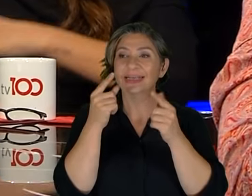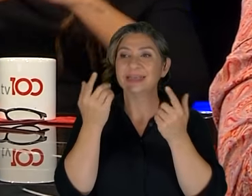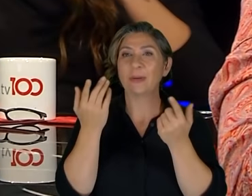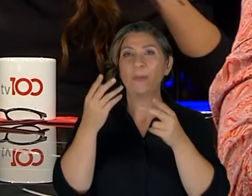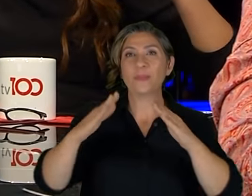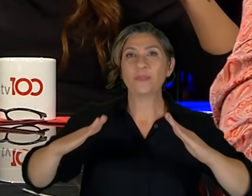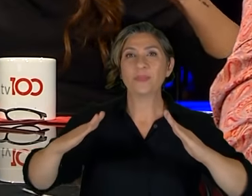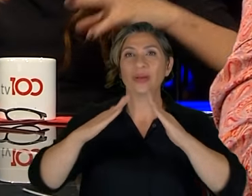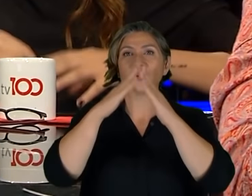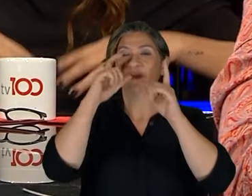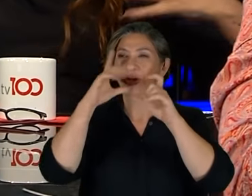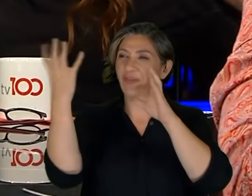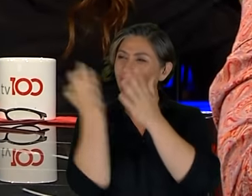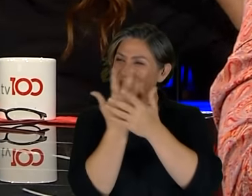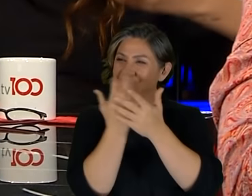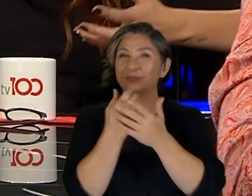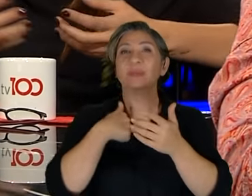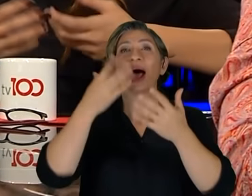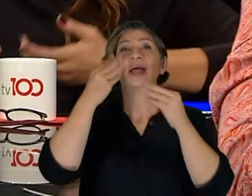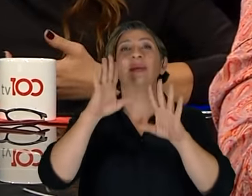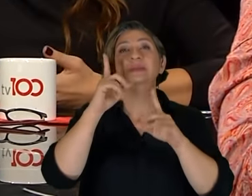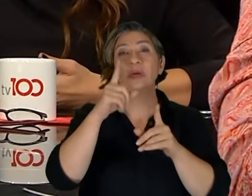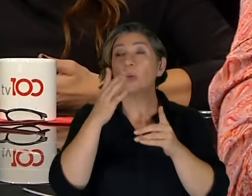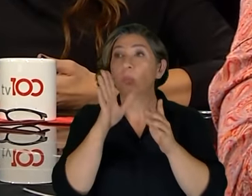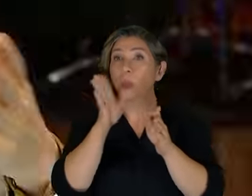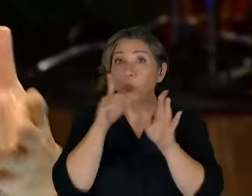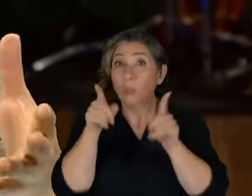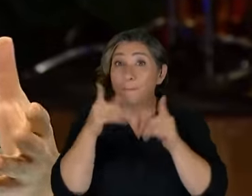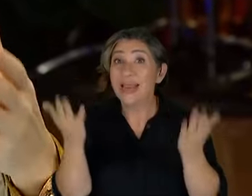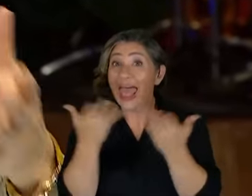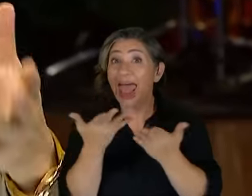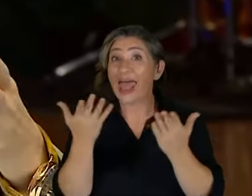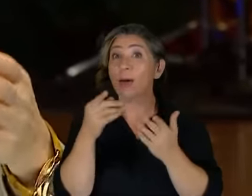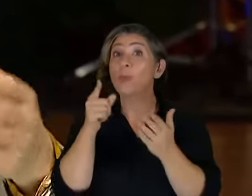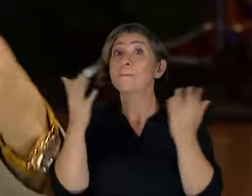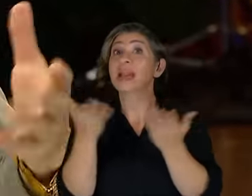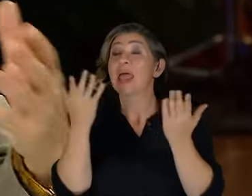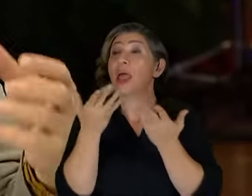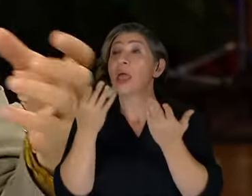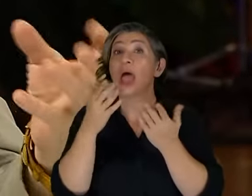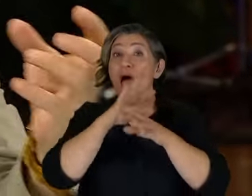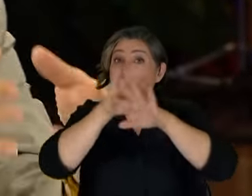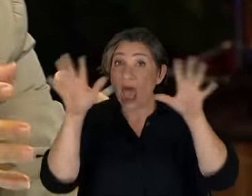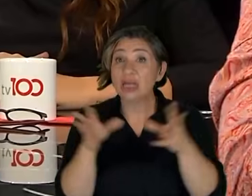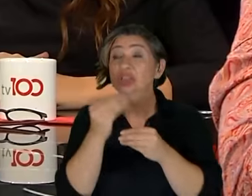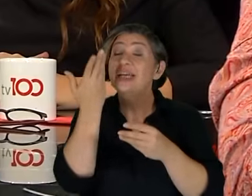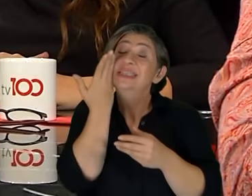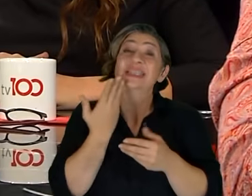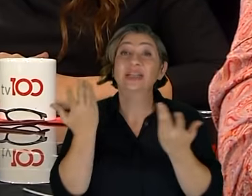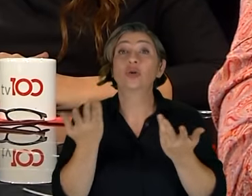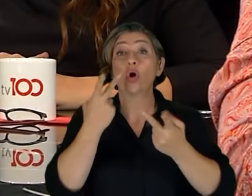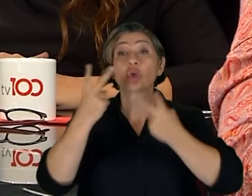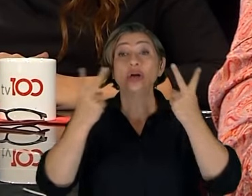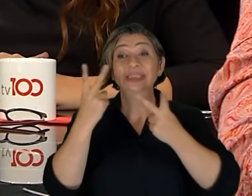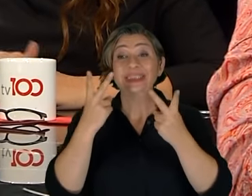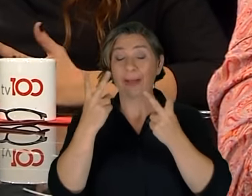Hani piramitlerin fotoğrafını koyuyor ve bizim anlamadığımız bir tonda anlatıyor. Evet, bu bile diyorum. Bu bile. Yani bu bile. Yani her şey. Yani